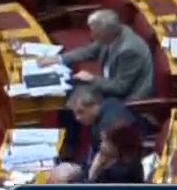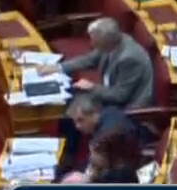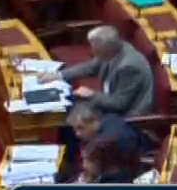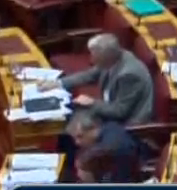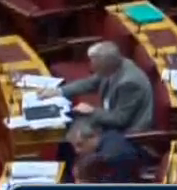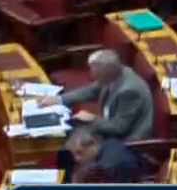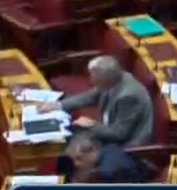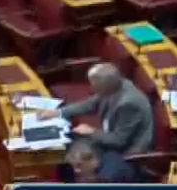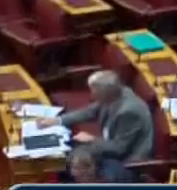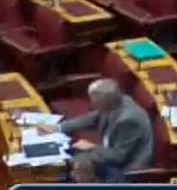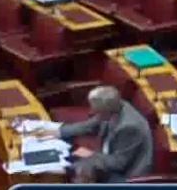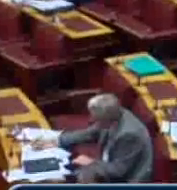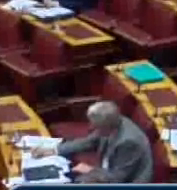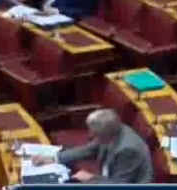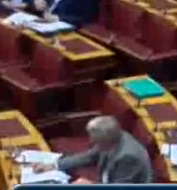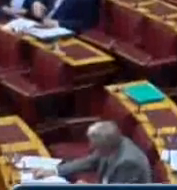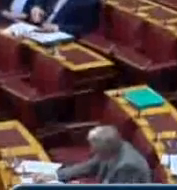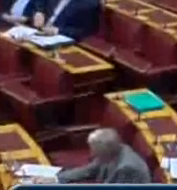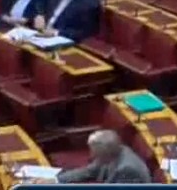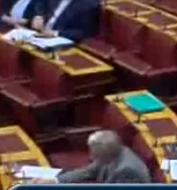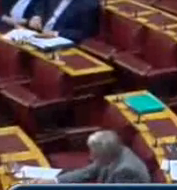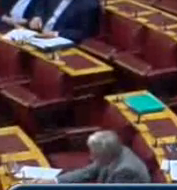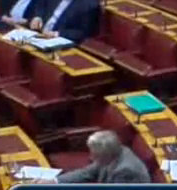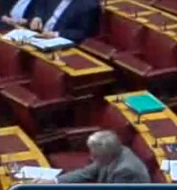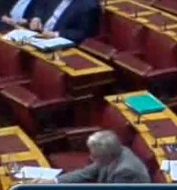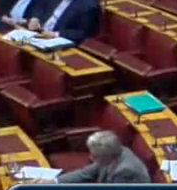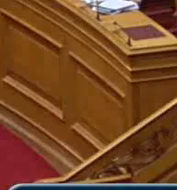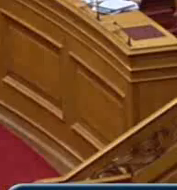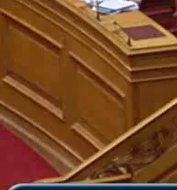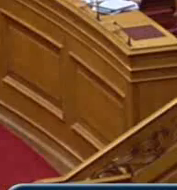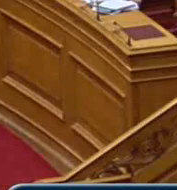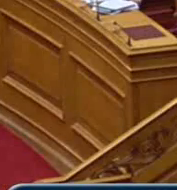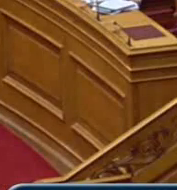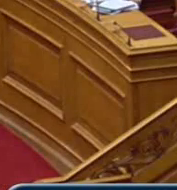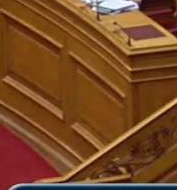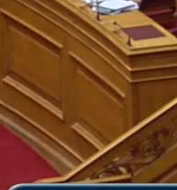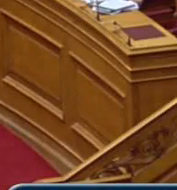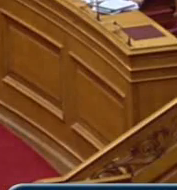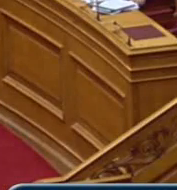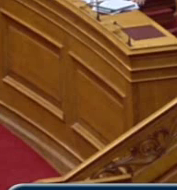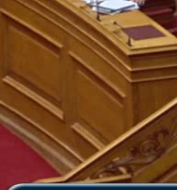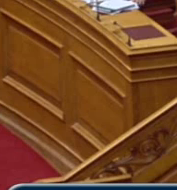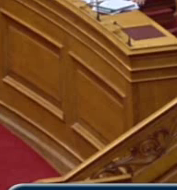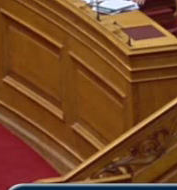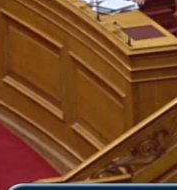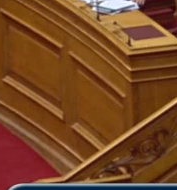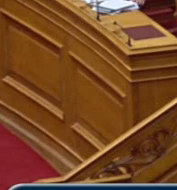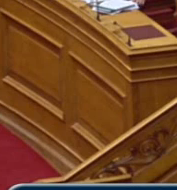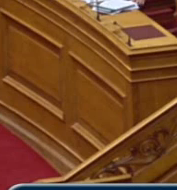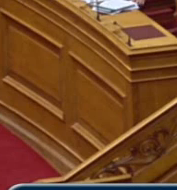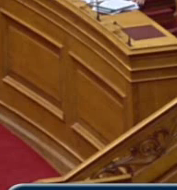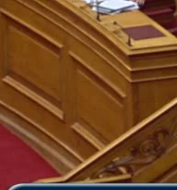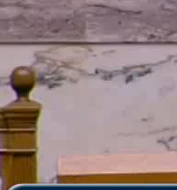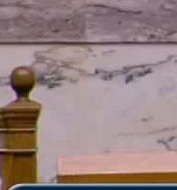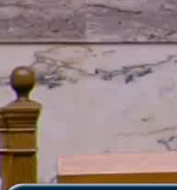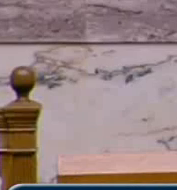Κύριε Υπουργέ, είναι ιστορική σημασίας η δήλωσή σας, ιδίως εν ώψη